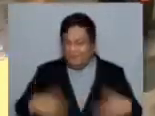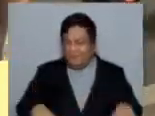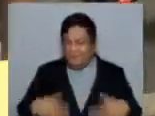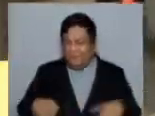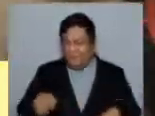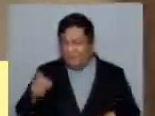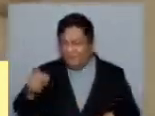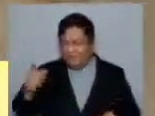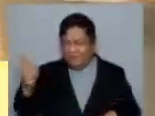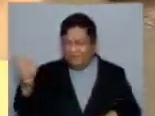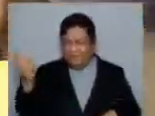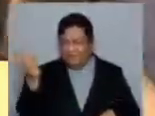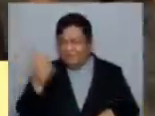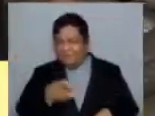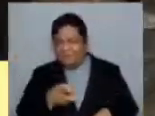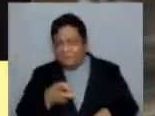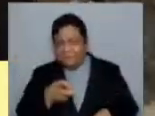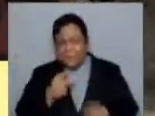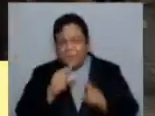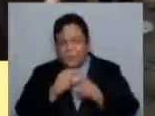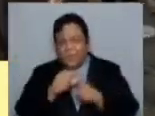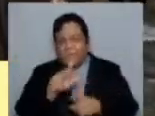isang kisap mata.